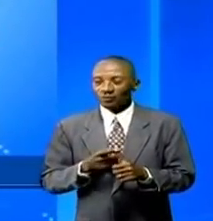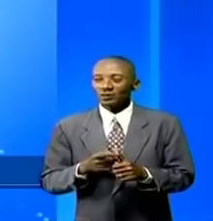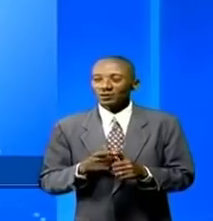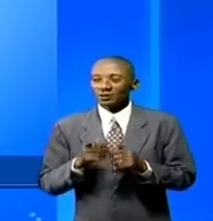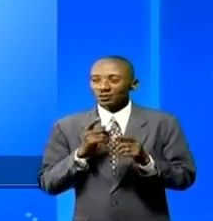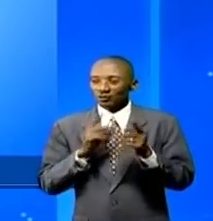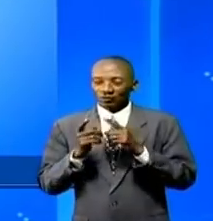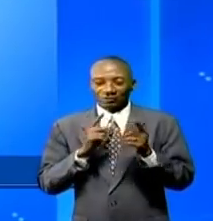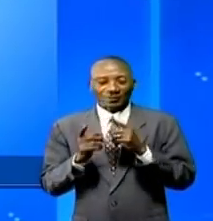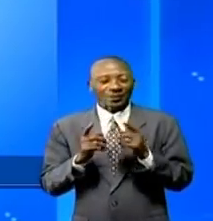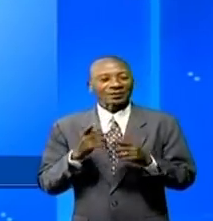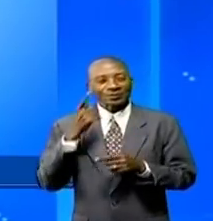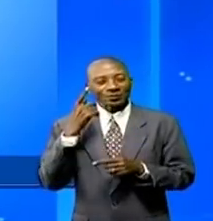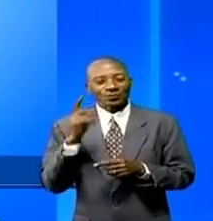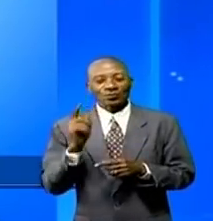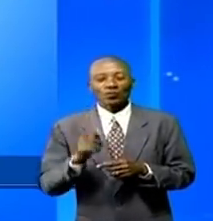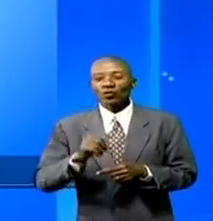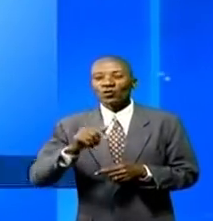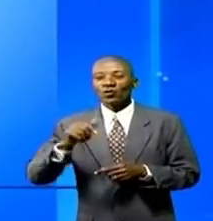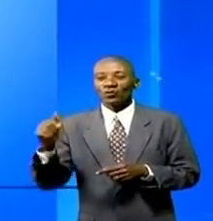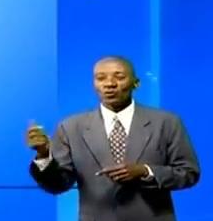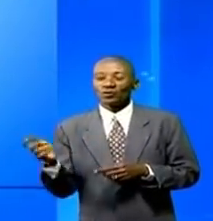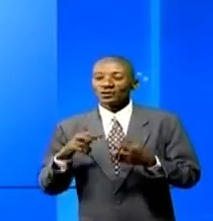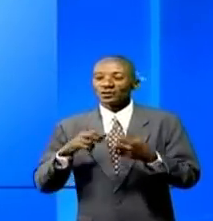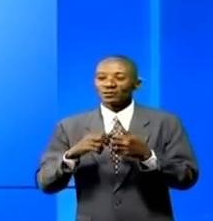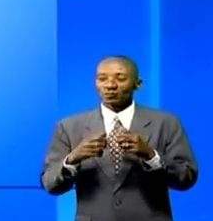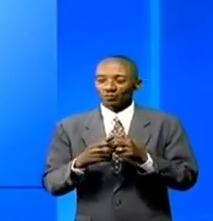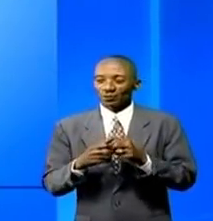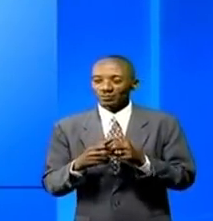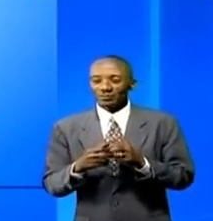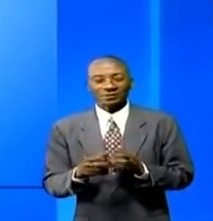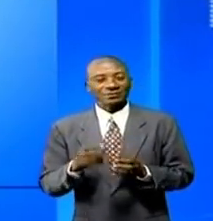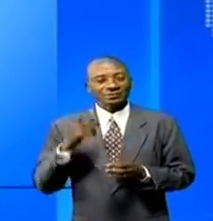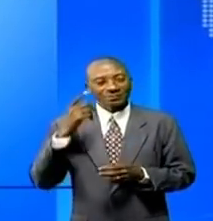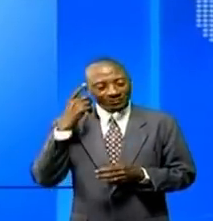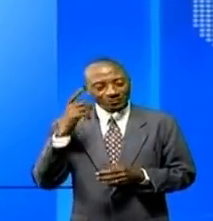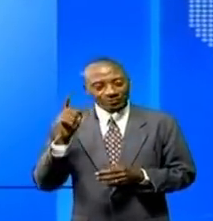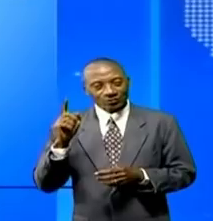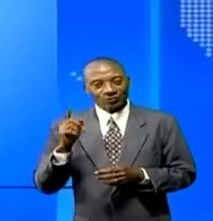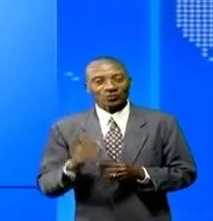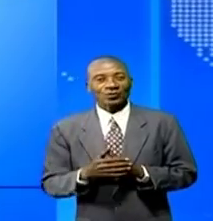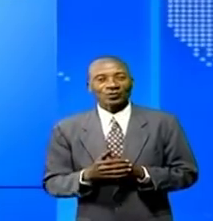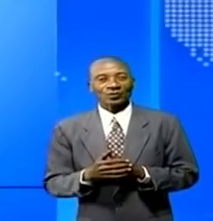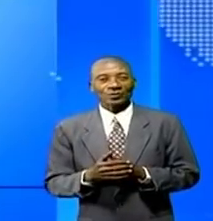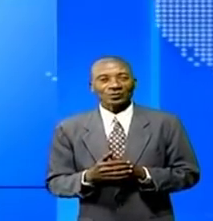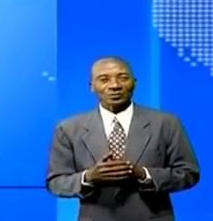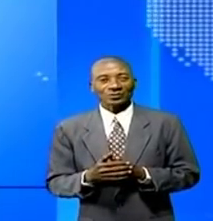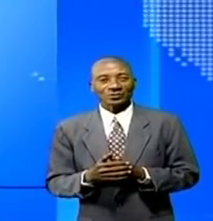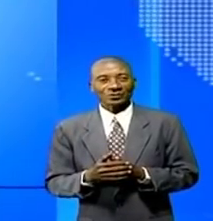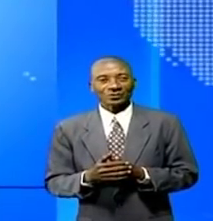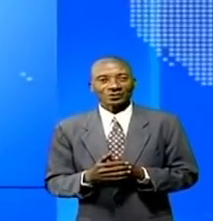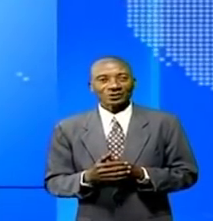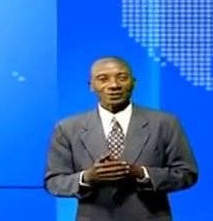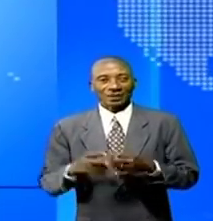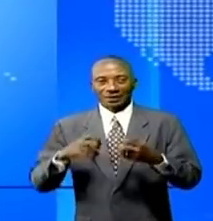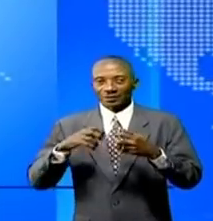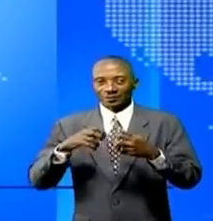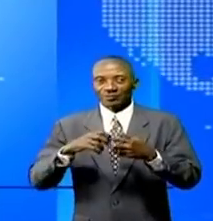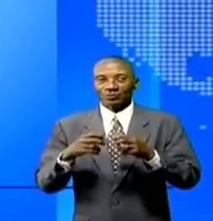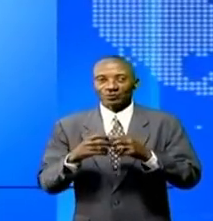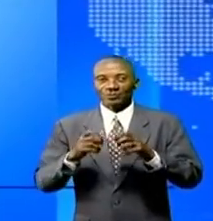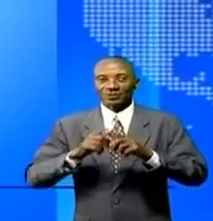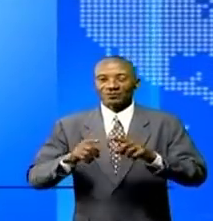fête qui consiste plutôt à célébrer l'amour à travers le monde. En ce jour de la fête des amoureux, les couples